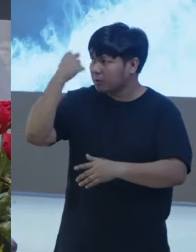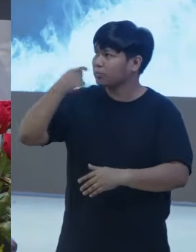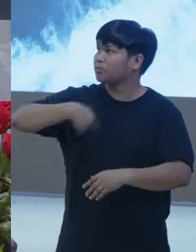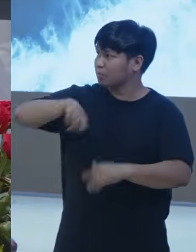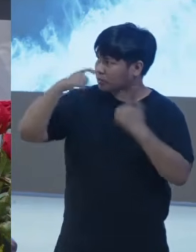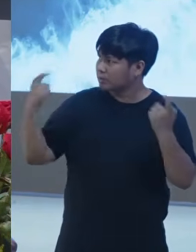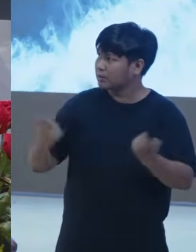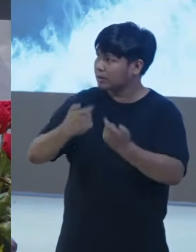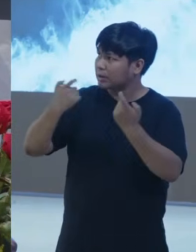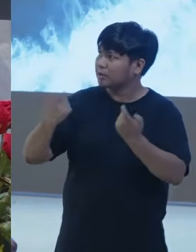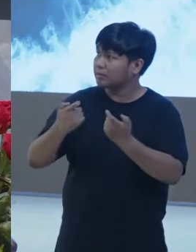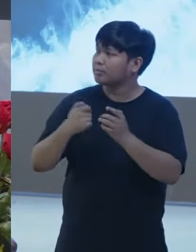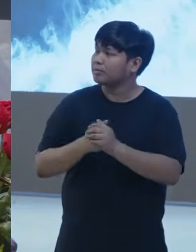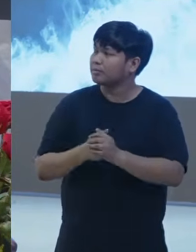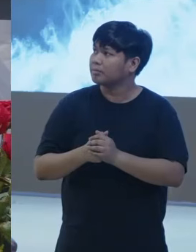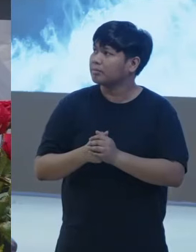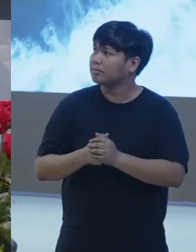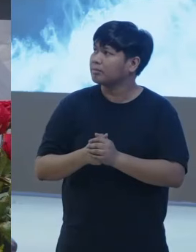iniquities.